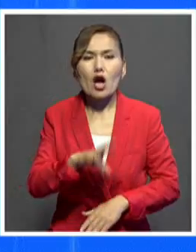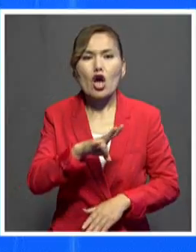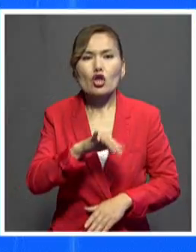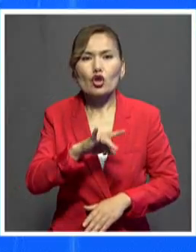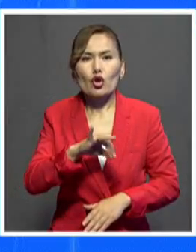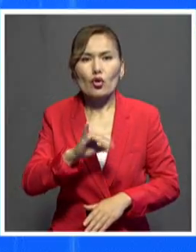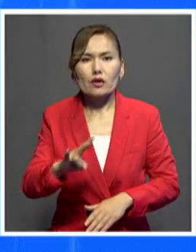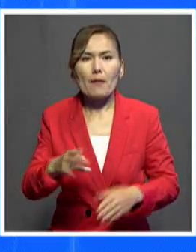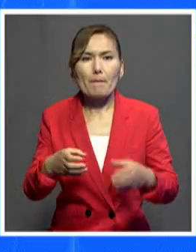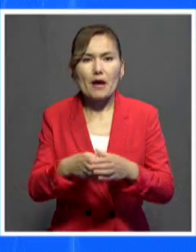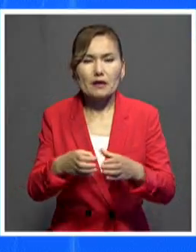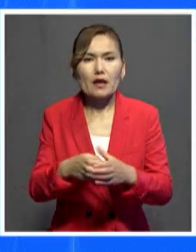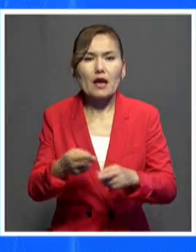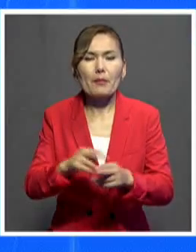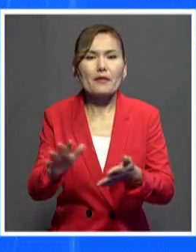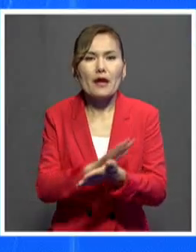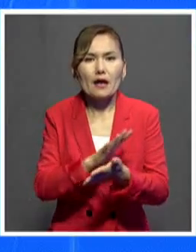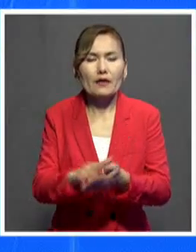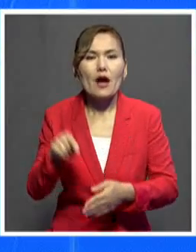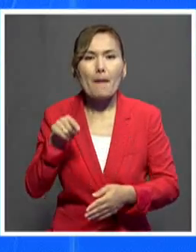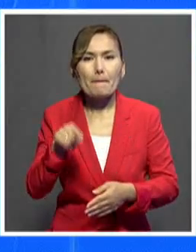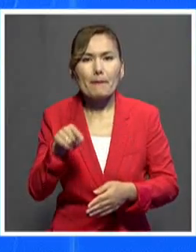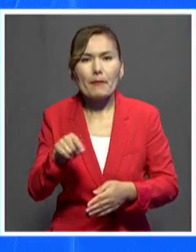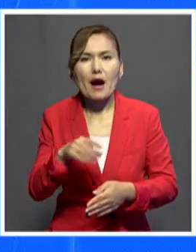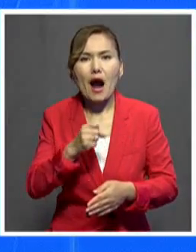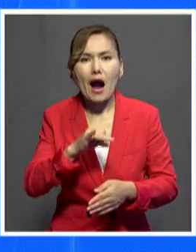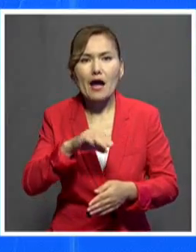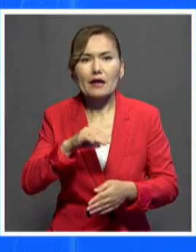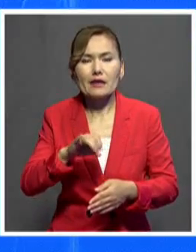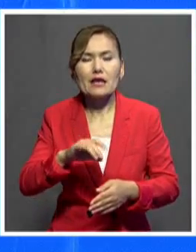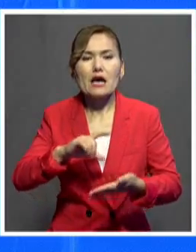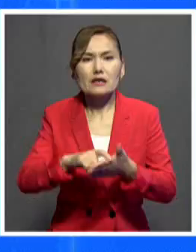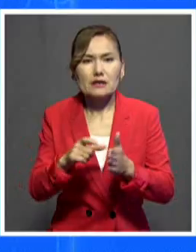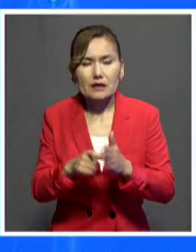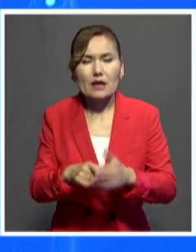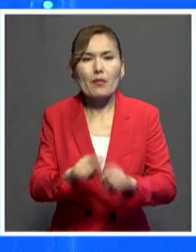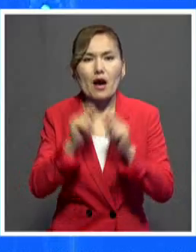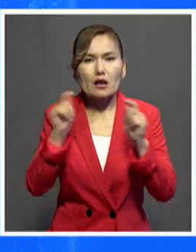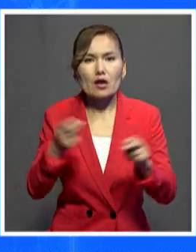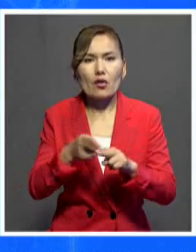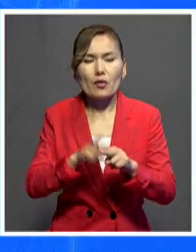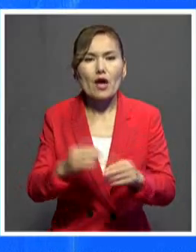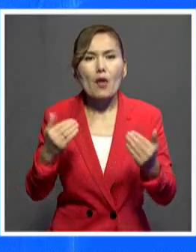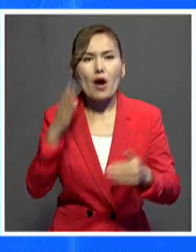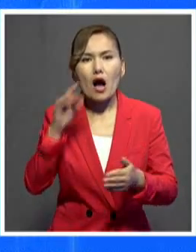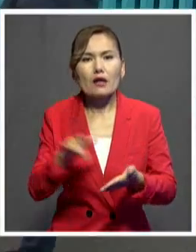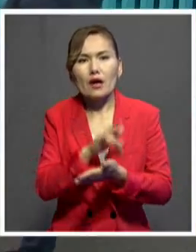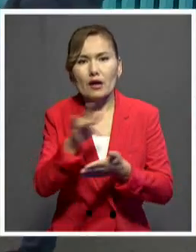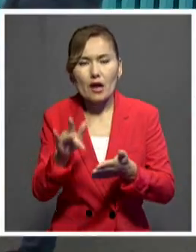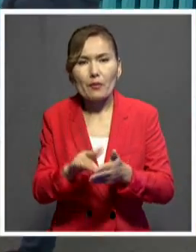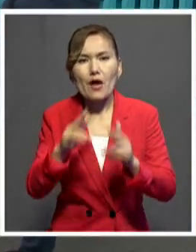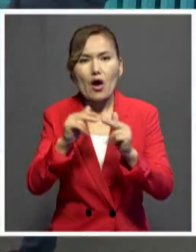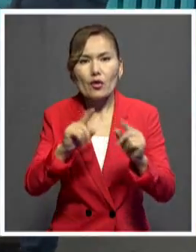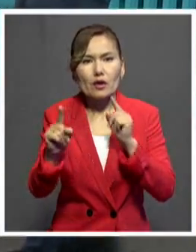Нұротан партиясының тегін 1000 IT-сынып жобасы әр аймақта жүйелі түрде іске асып жатыр. Бүгін Алматыдағы оқушылар сарайындағы орталықта